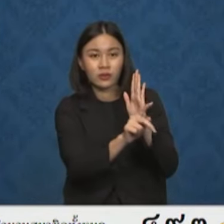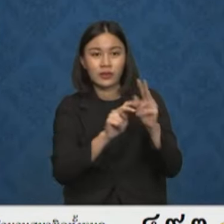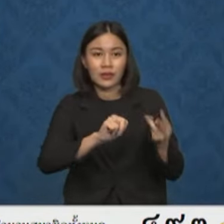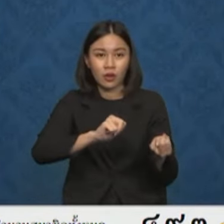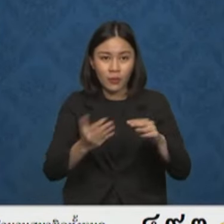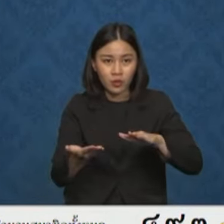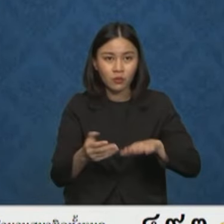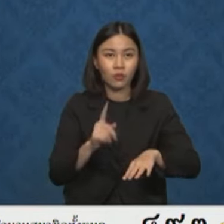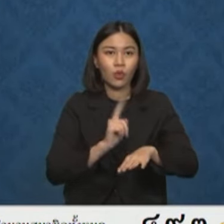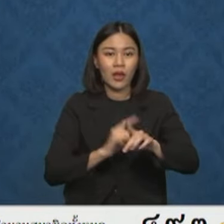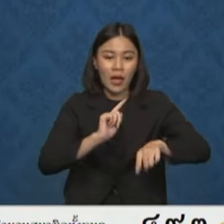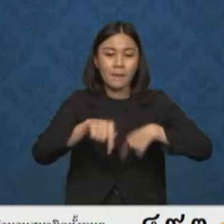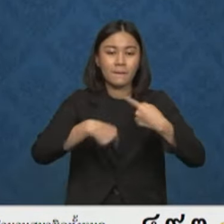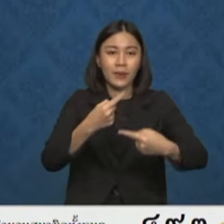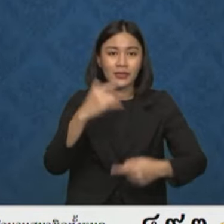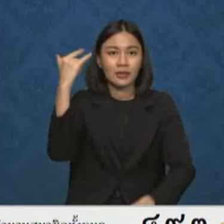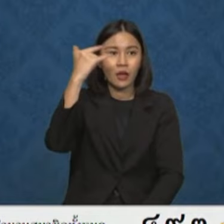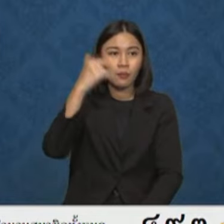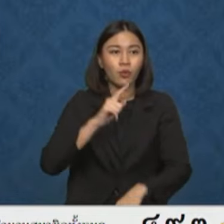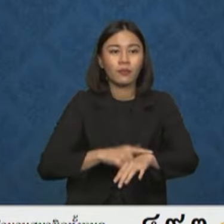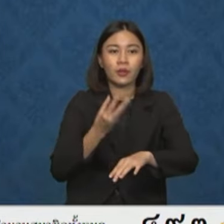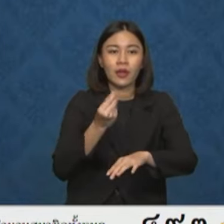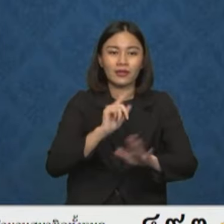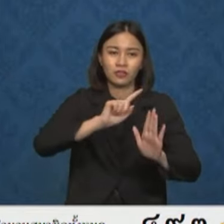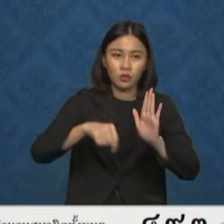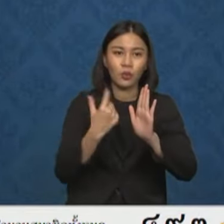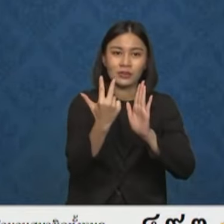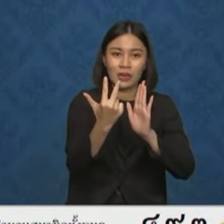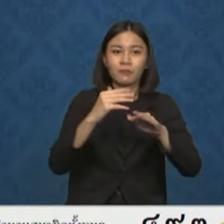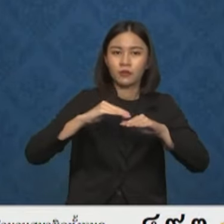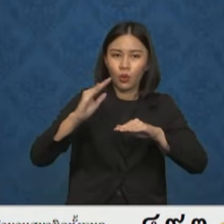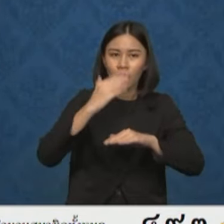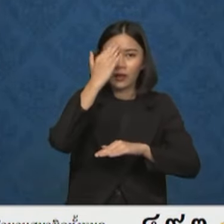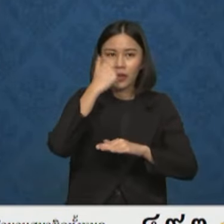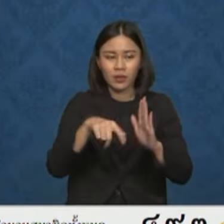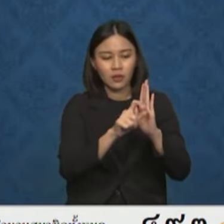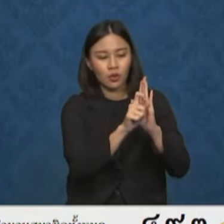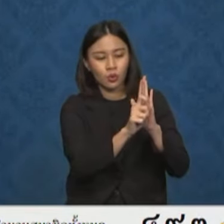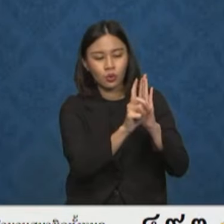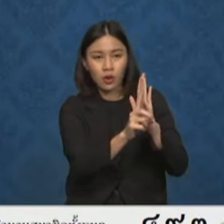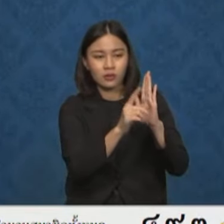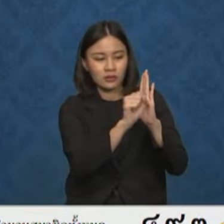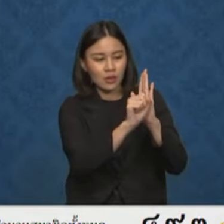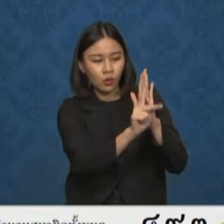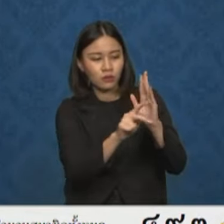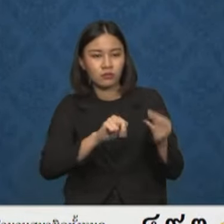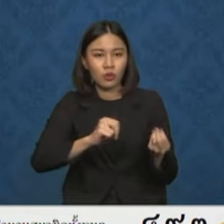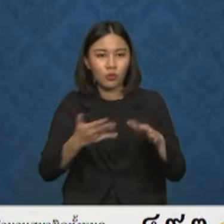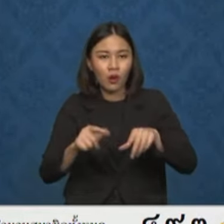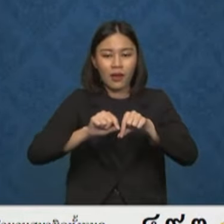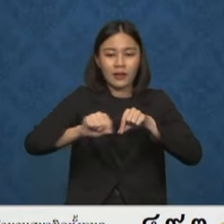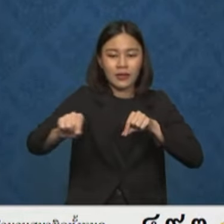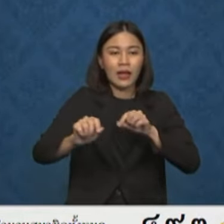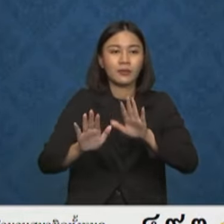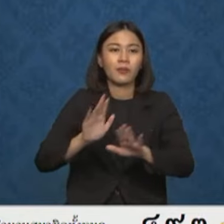ู่ห่จากบึงการไปประมาณ